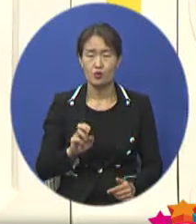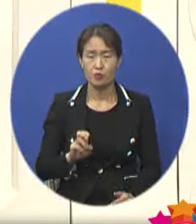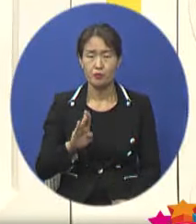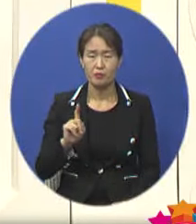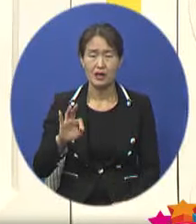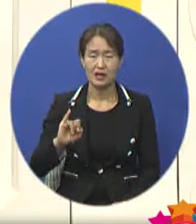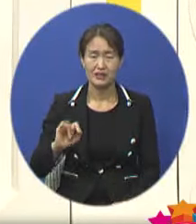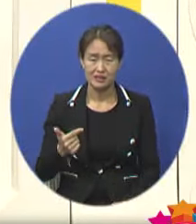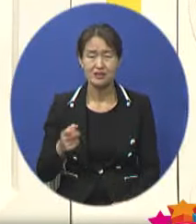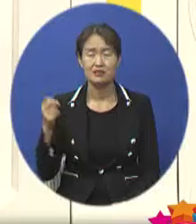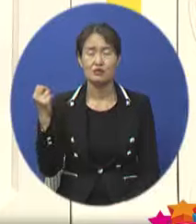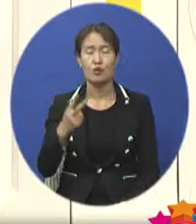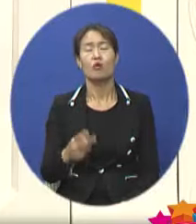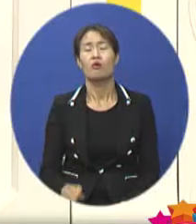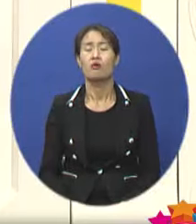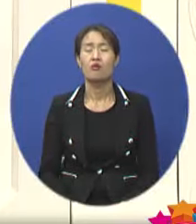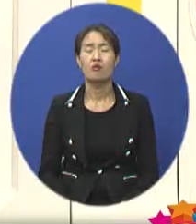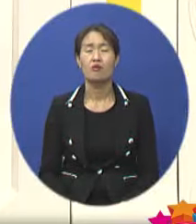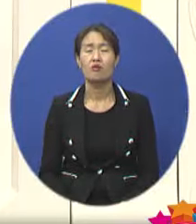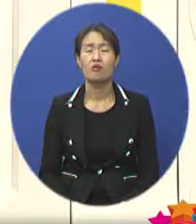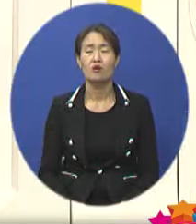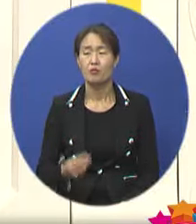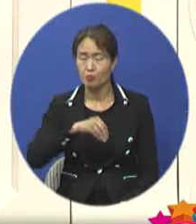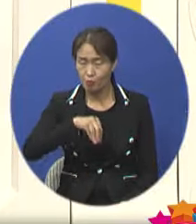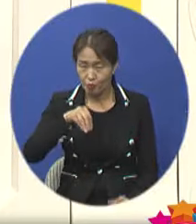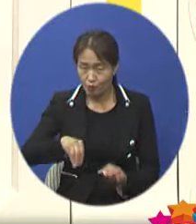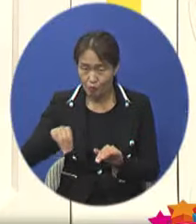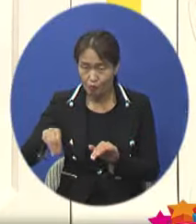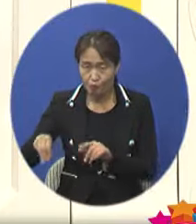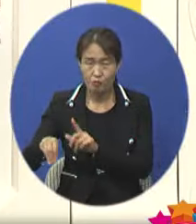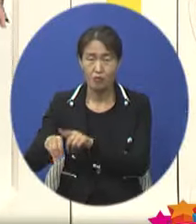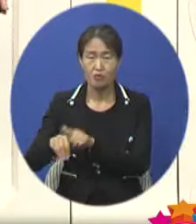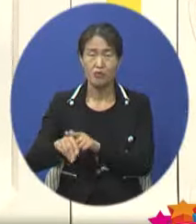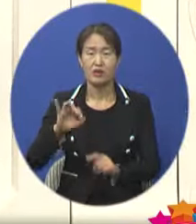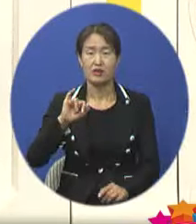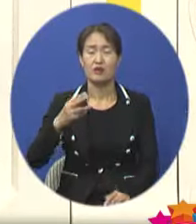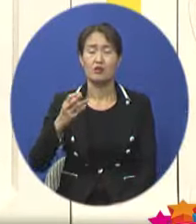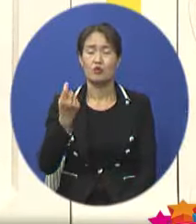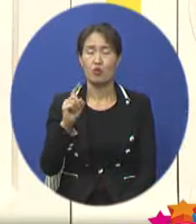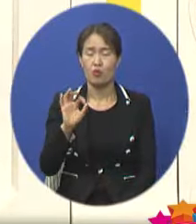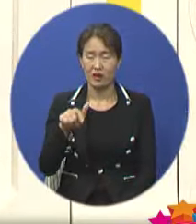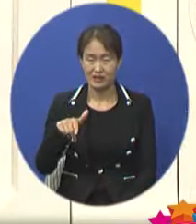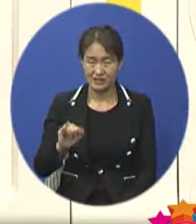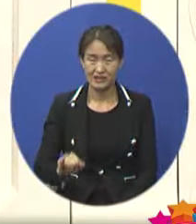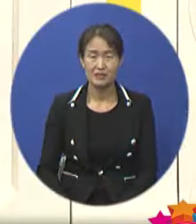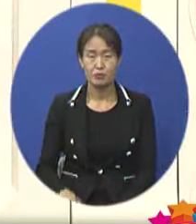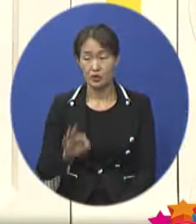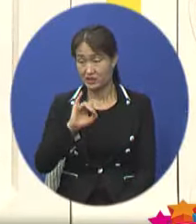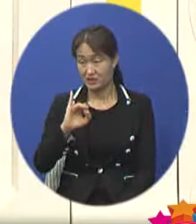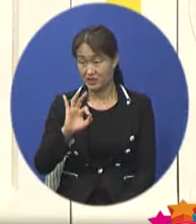비어비는 콤바인도 있고, 네, 네, 그 멋있는 또 이안기 종류도 뭐, 네, 예,